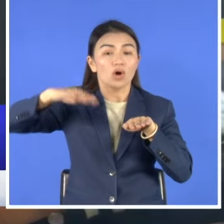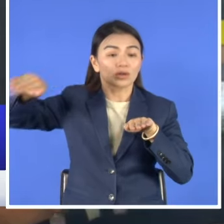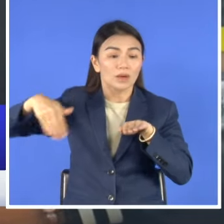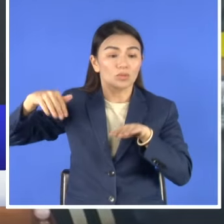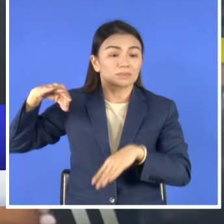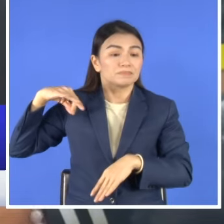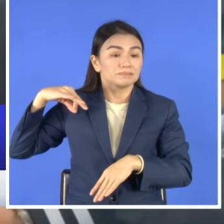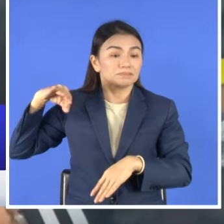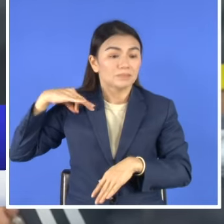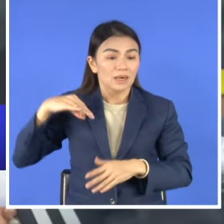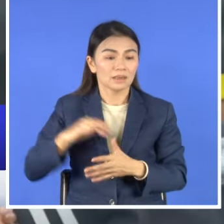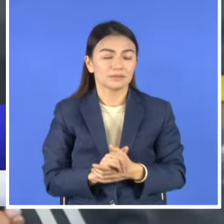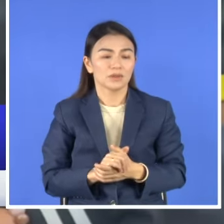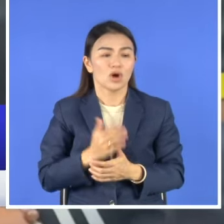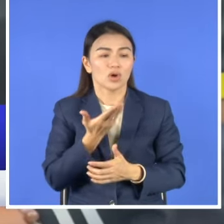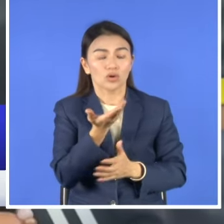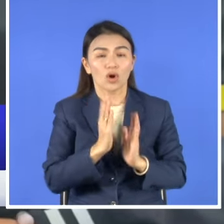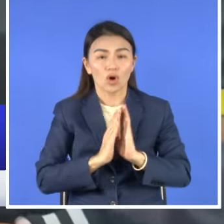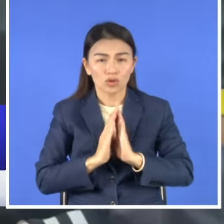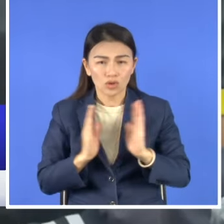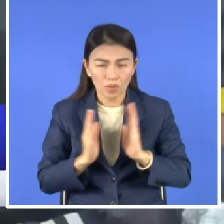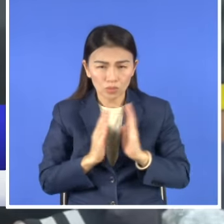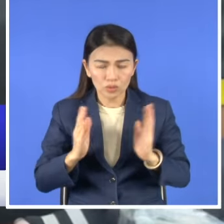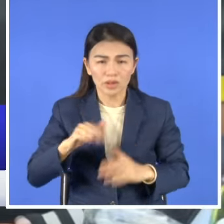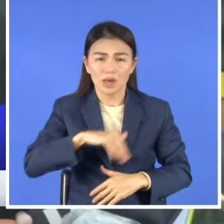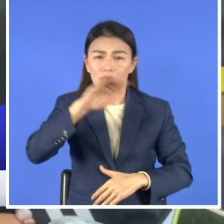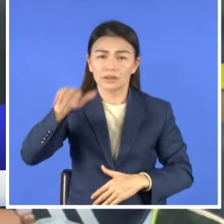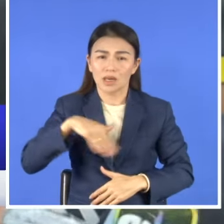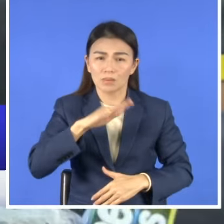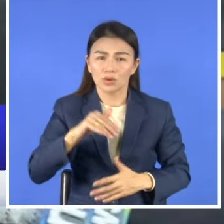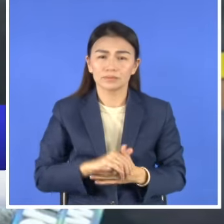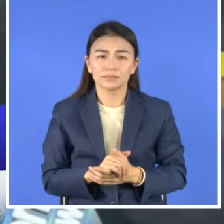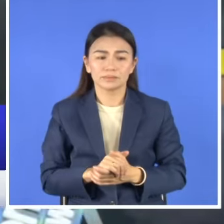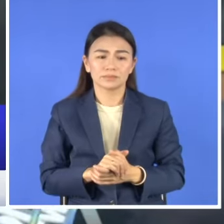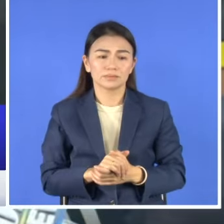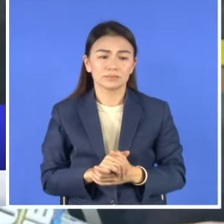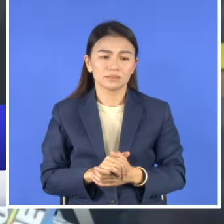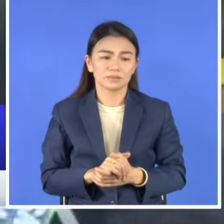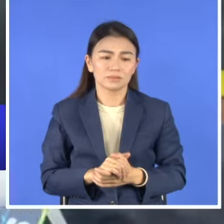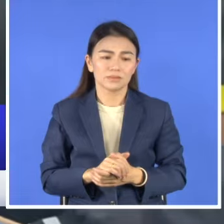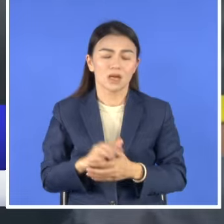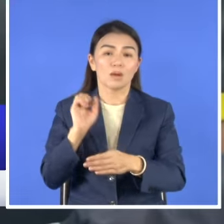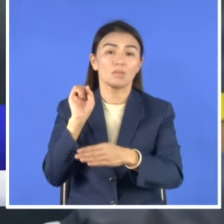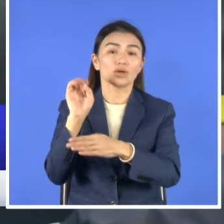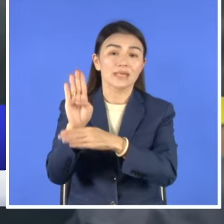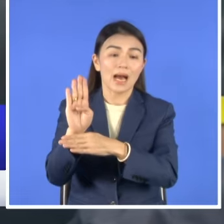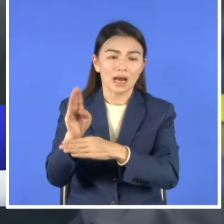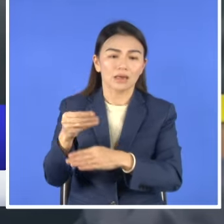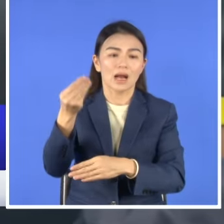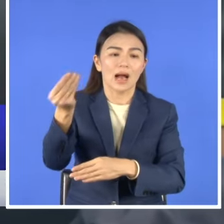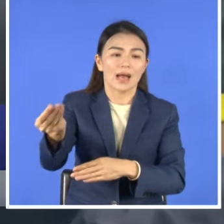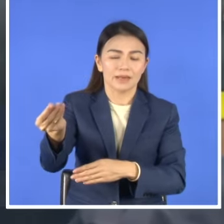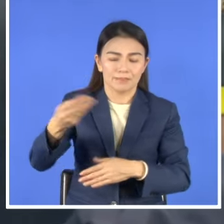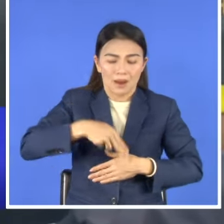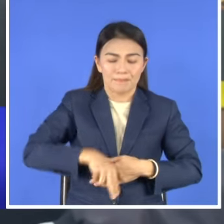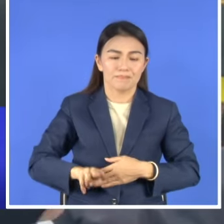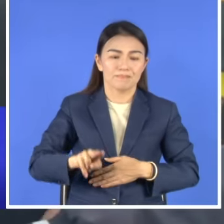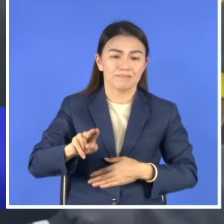ก็ใครขอบพระคุณนะคะทุกท่านที่เ่อบริจาผ่านพี่ไยพี่ท็อปมานะคะกับมิร่วม